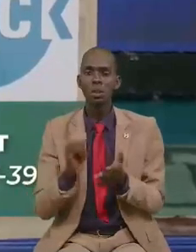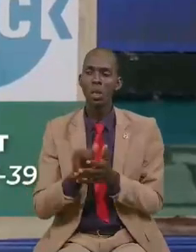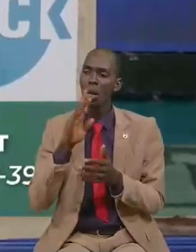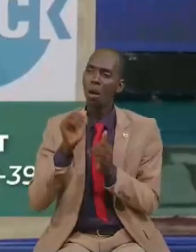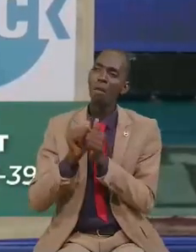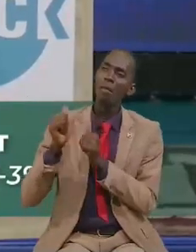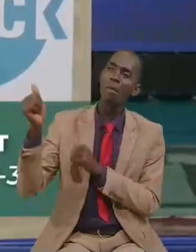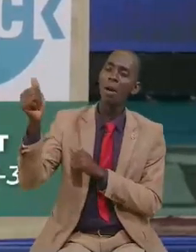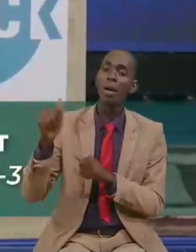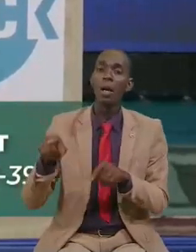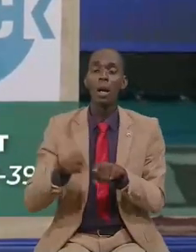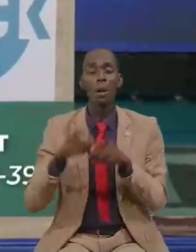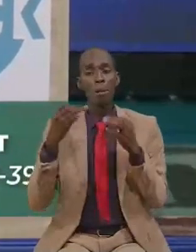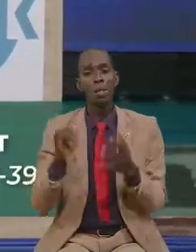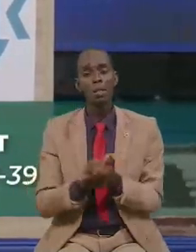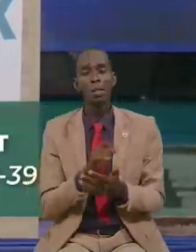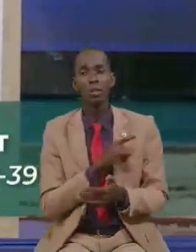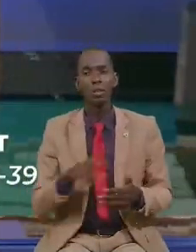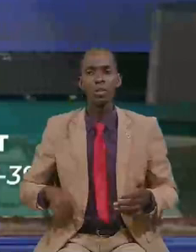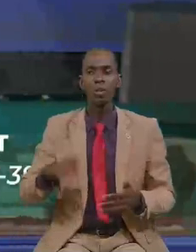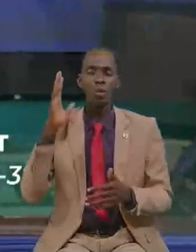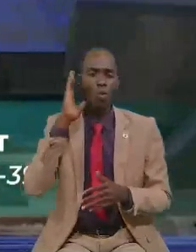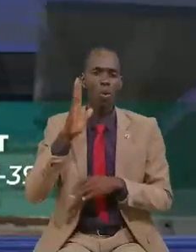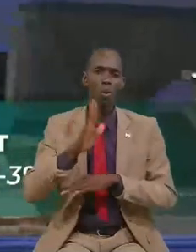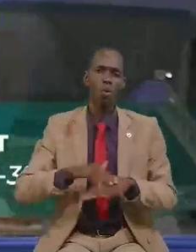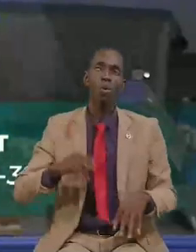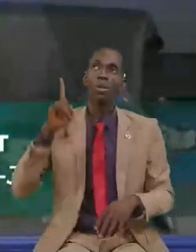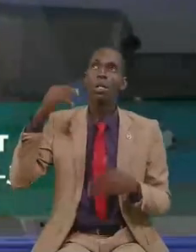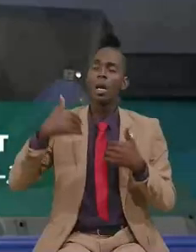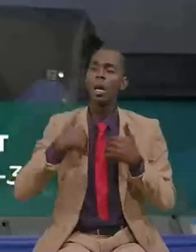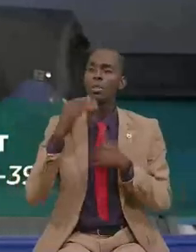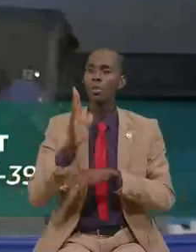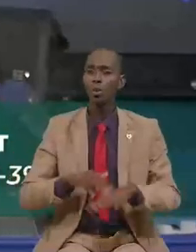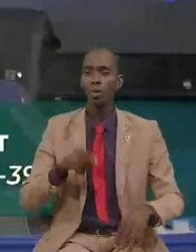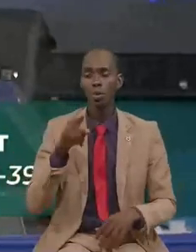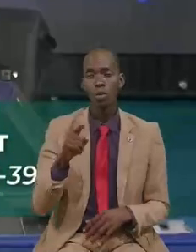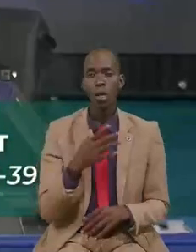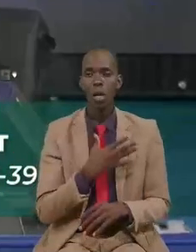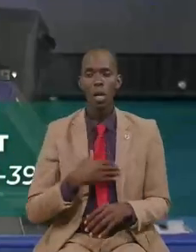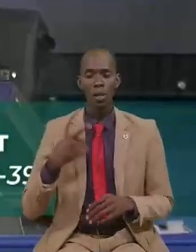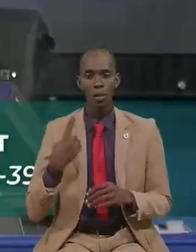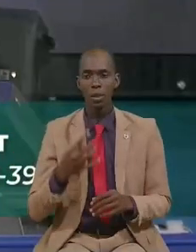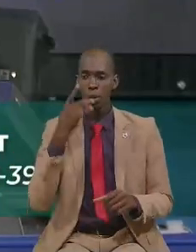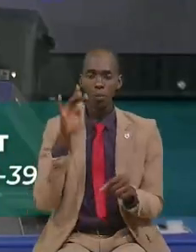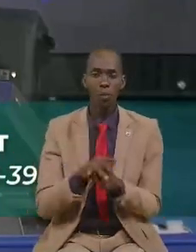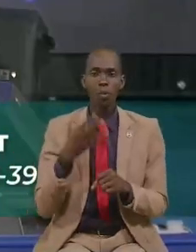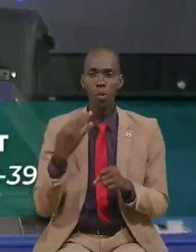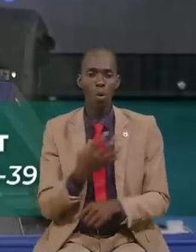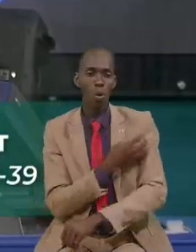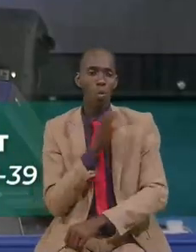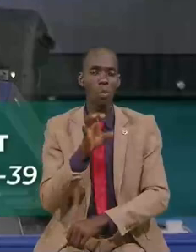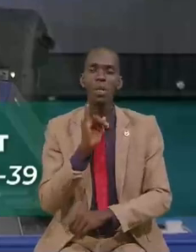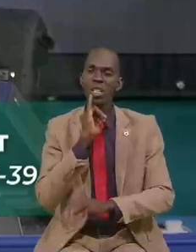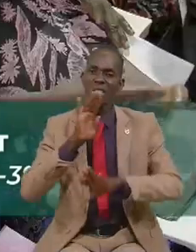nombre que l'Éternel notre Dieu les appellera. Il t'a appelé et la promesse du revêtement de la puissance est donnée au nom